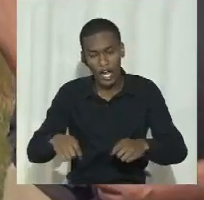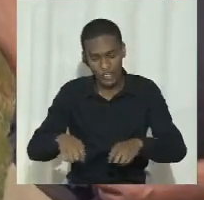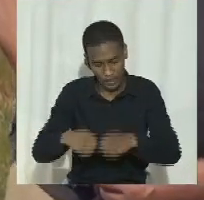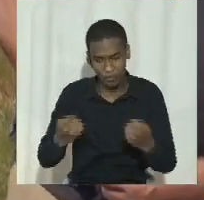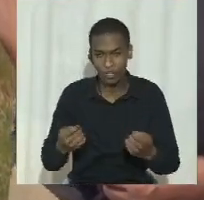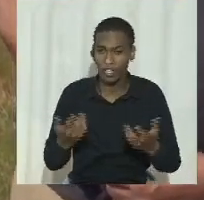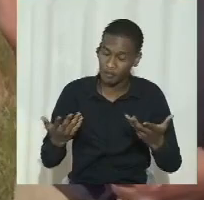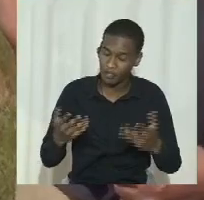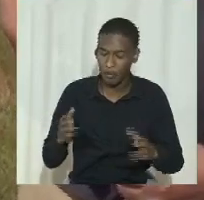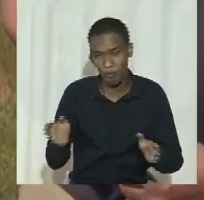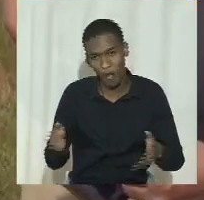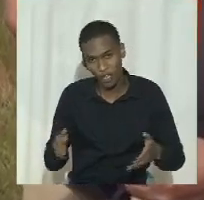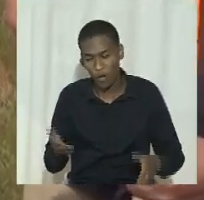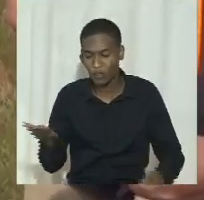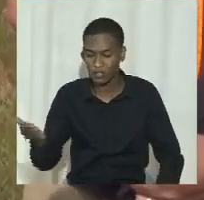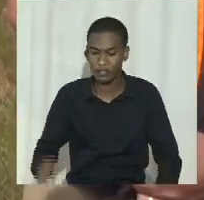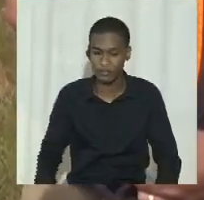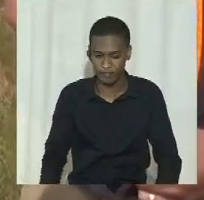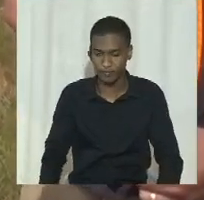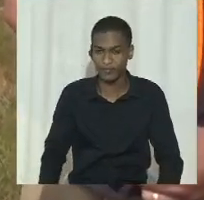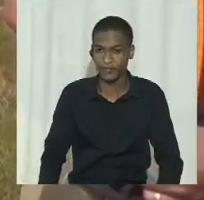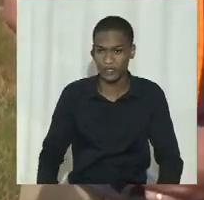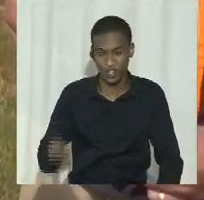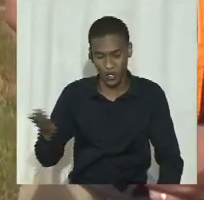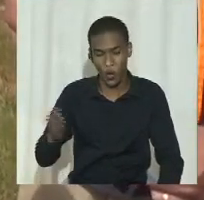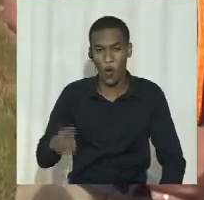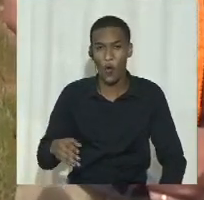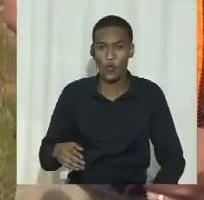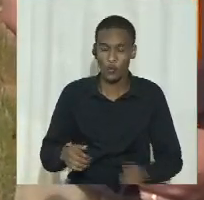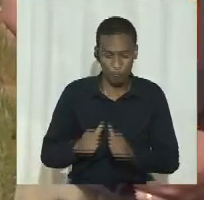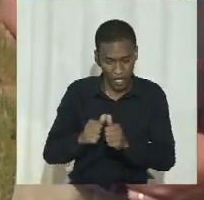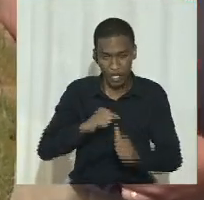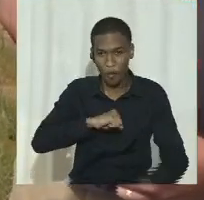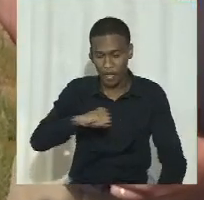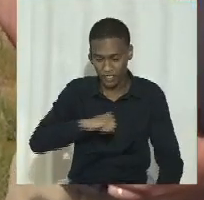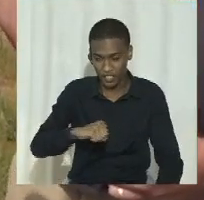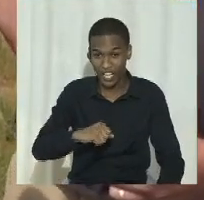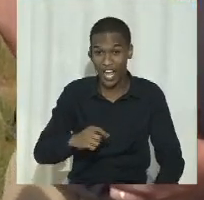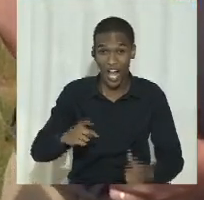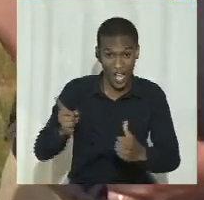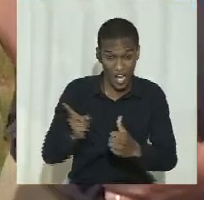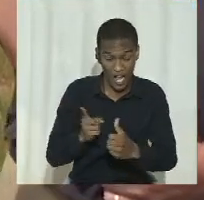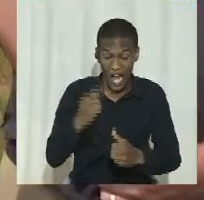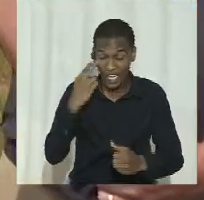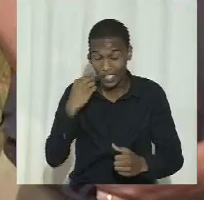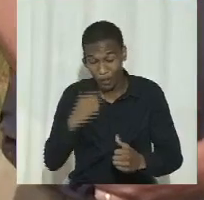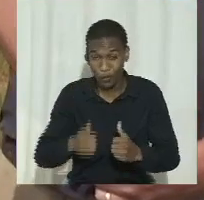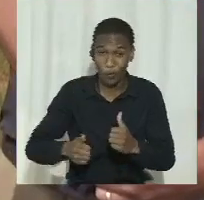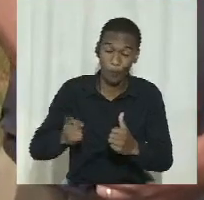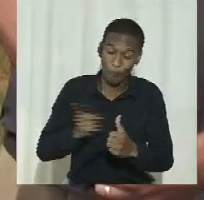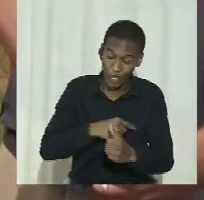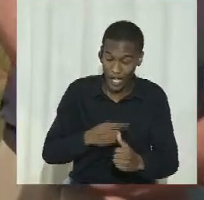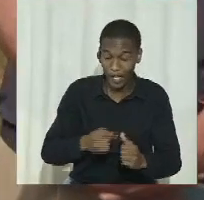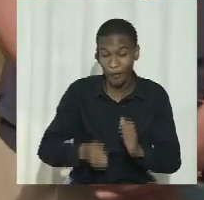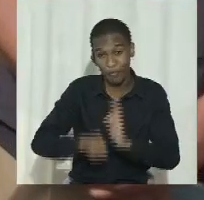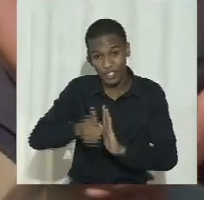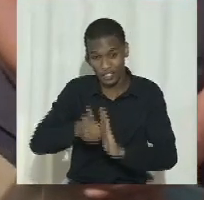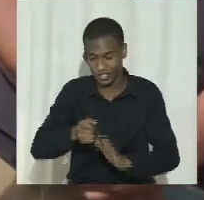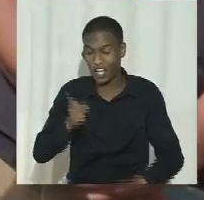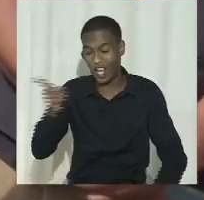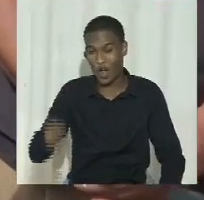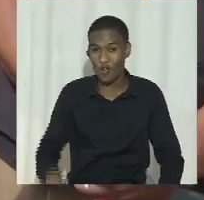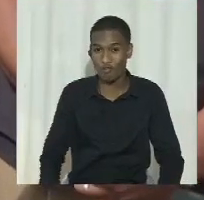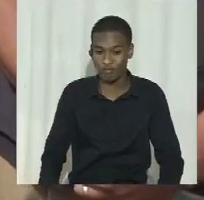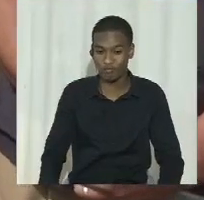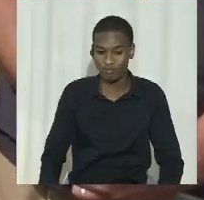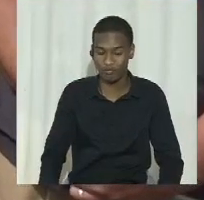zany ny délégation miaraka amin'ny kabinetra andriamatoa prime ministra dia ry zareo avy eo amin'ny région ary